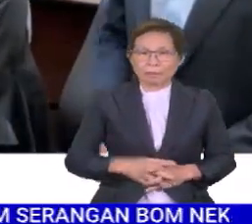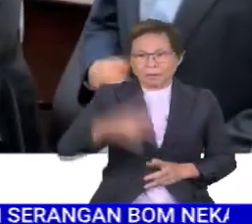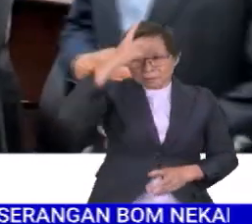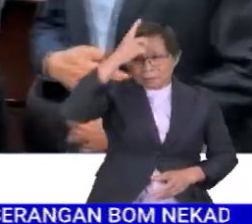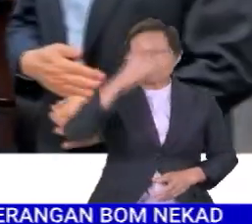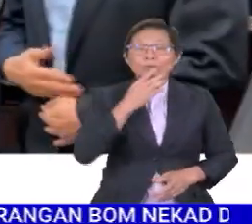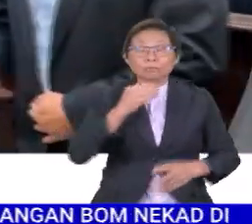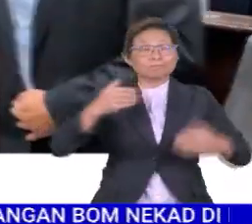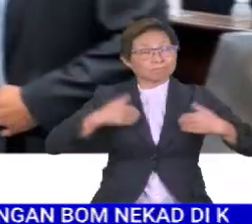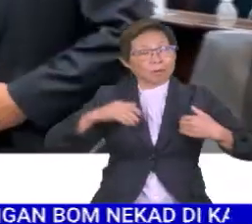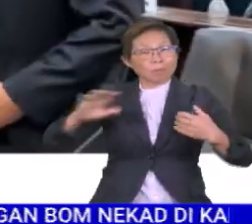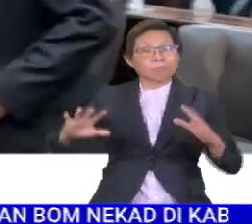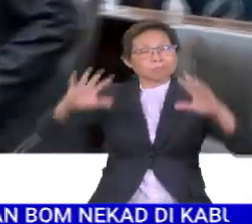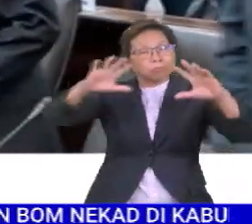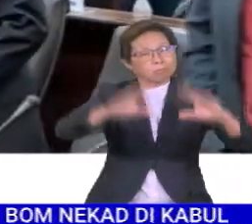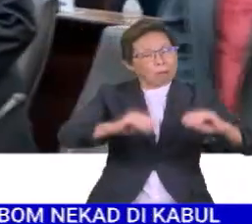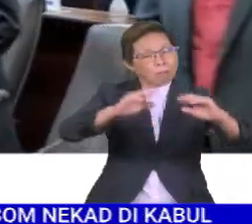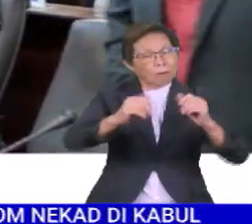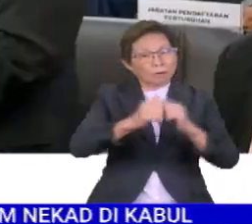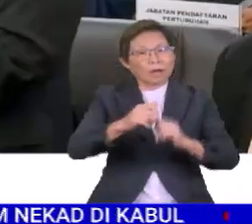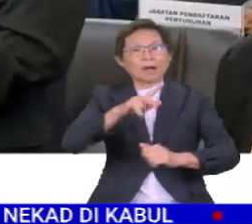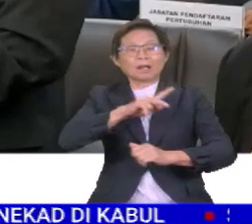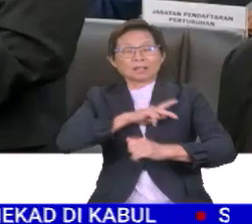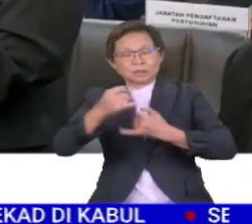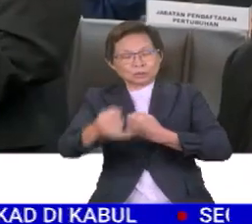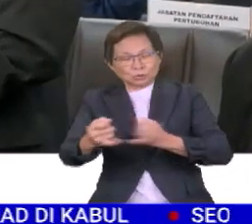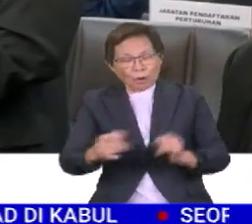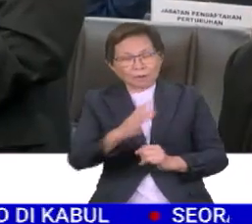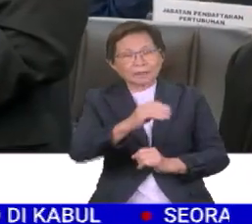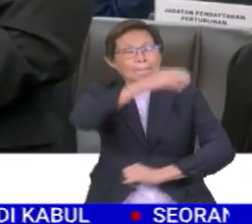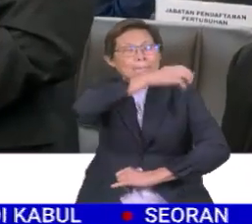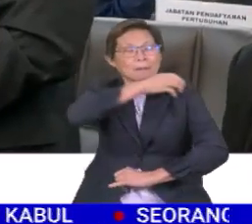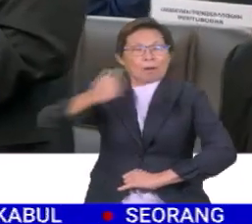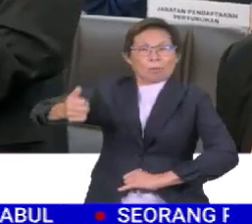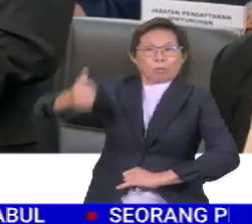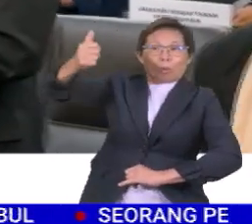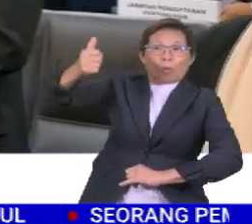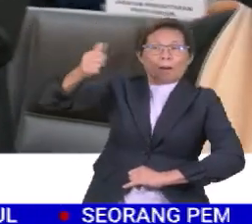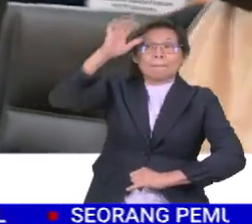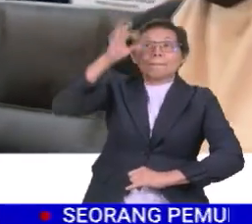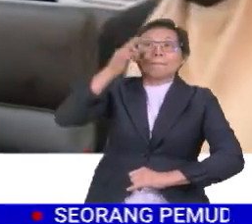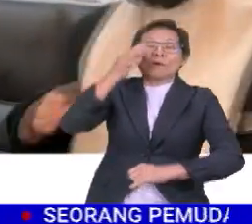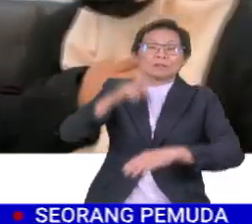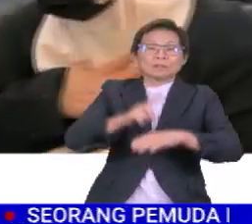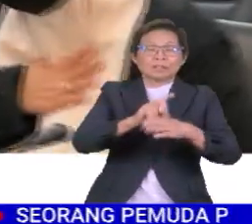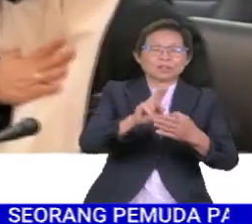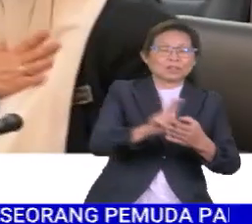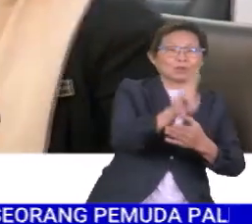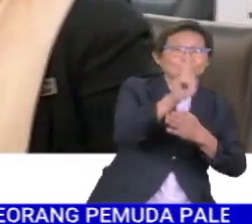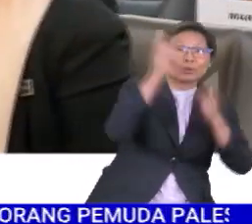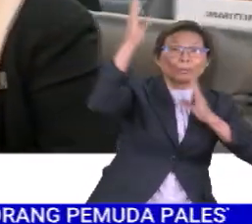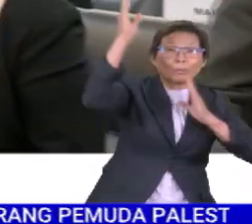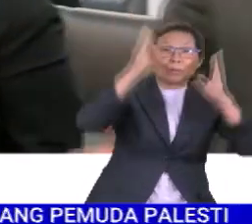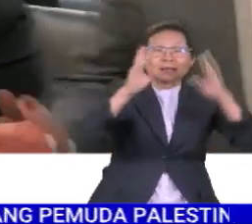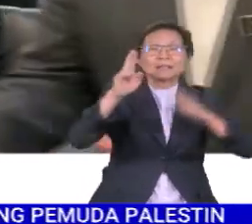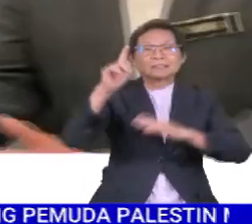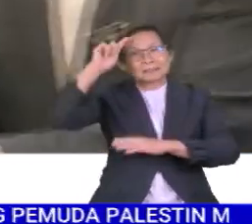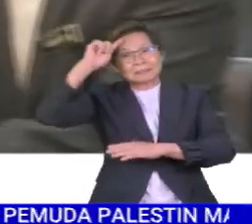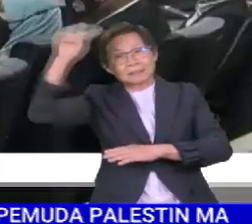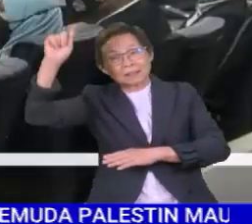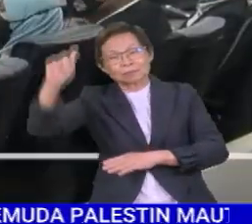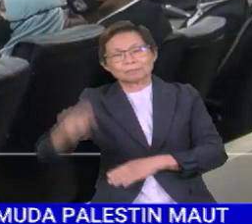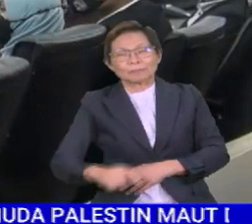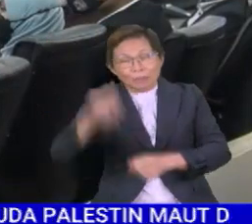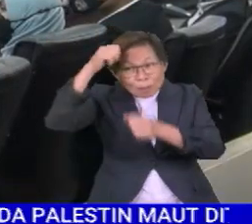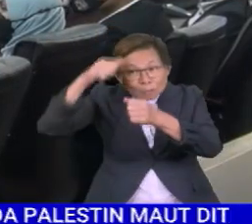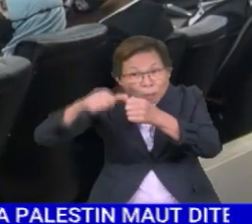Datuk Seri Anwar mengadakan perjumpaan bersama Ketua Jabatan dan Pegawai Kanan Persekutuan di Universiti Malaysia Terengganu.